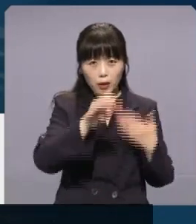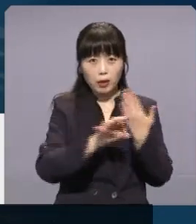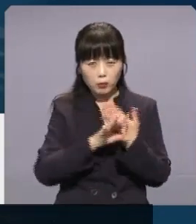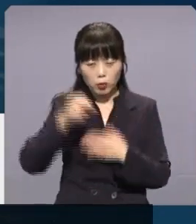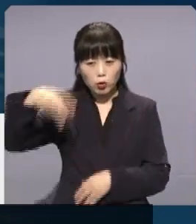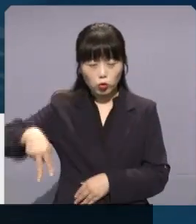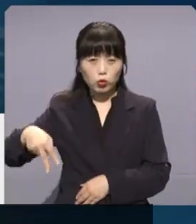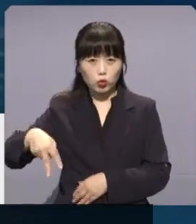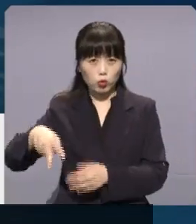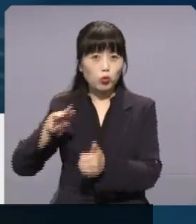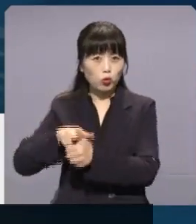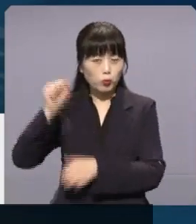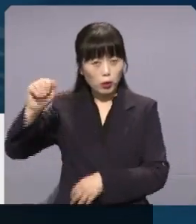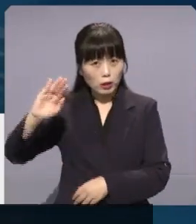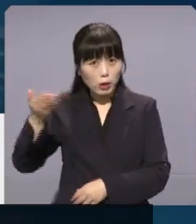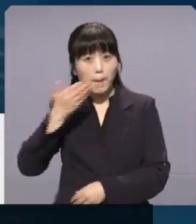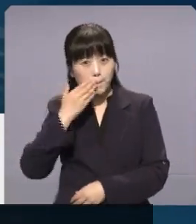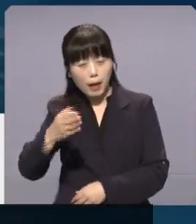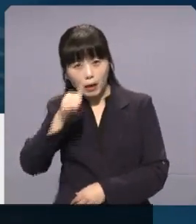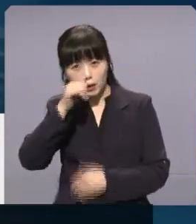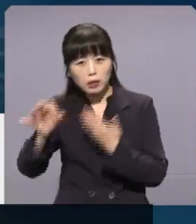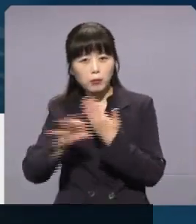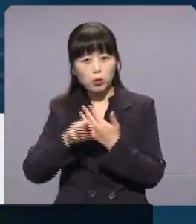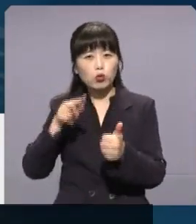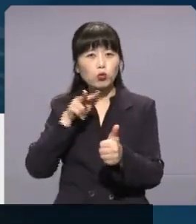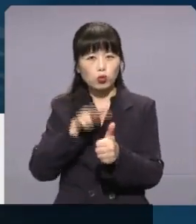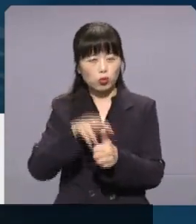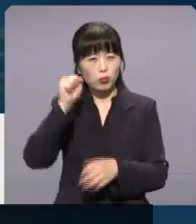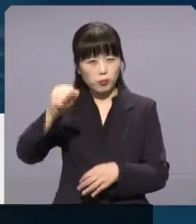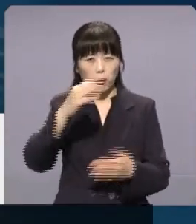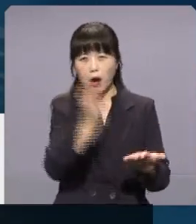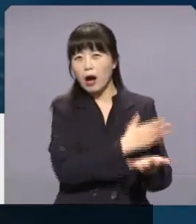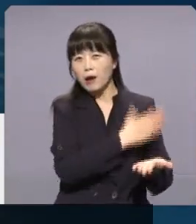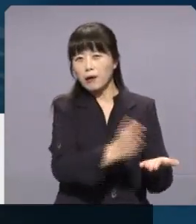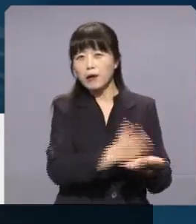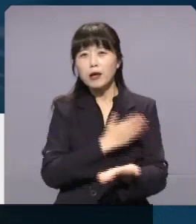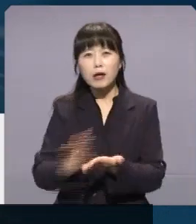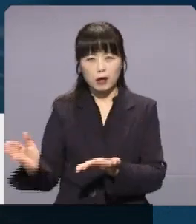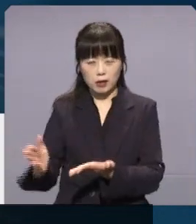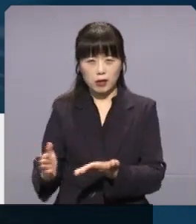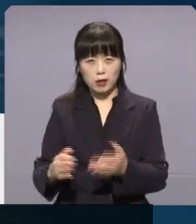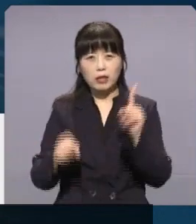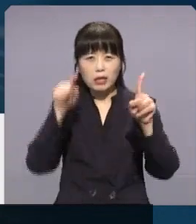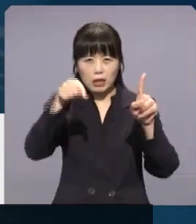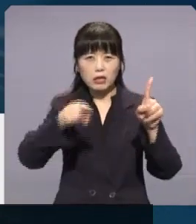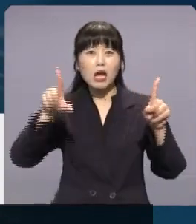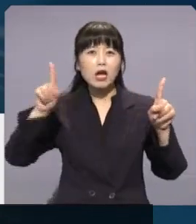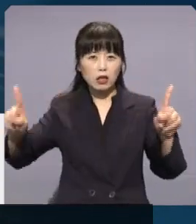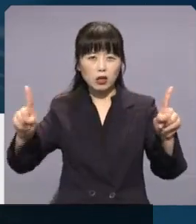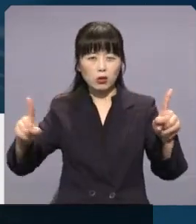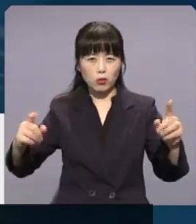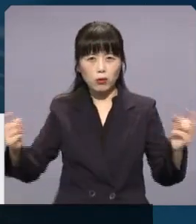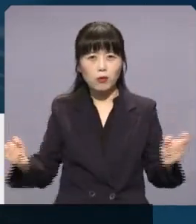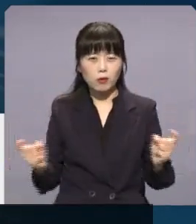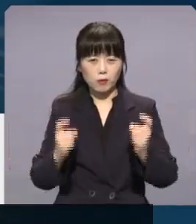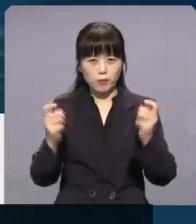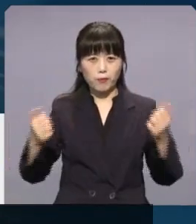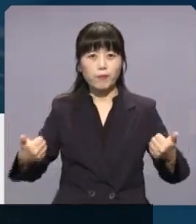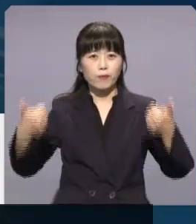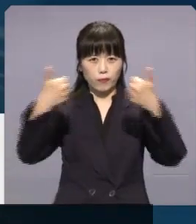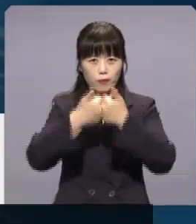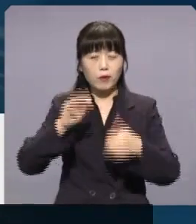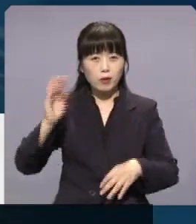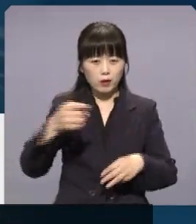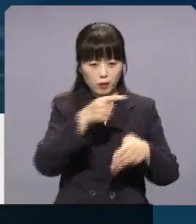유승민 후보가 될 것 같다. 네, 그러면 네. 후보를 정리할 것 같아요. 네. 그냥 1대1로 붙게 만들 것 같아요. 예, 예. 그러면은 친윤 후보가 상당히